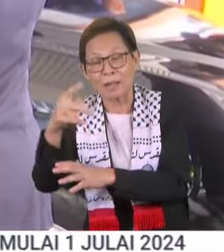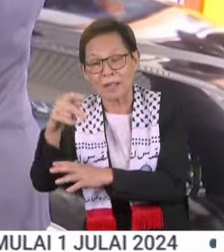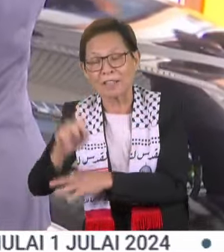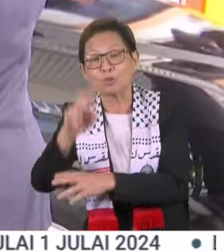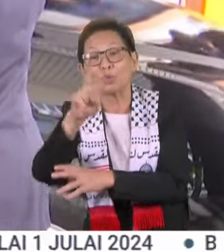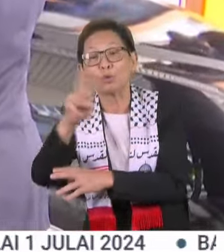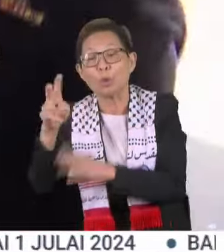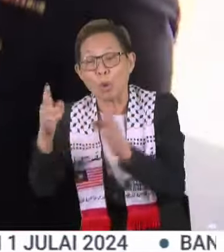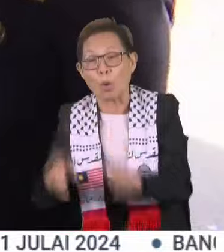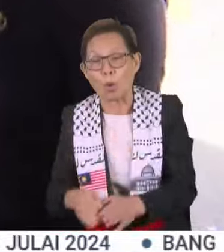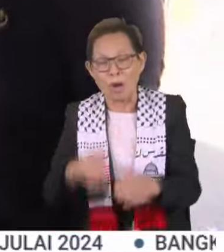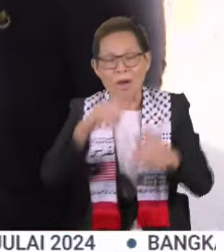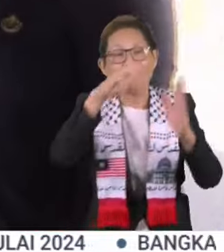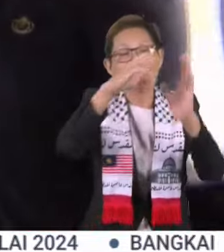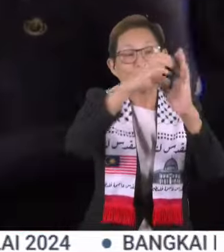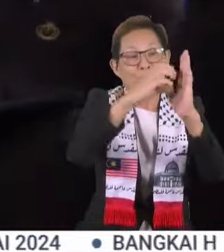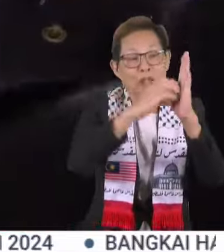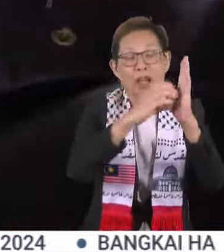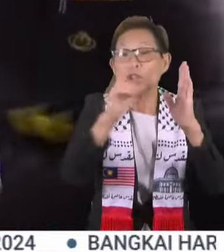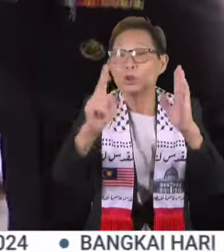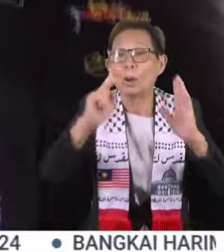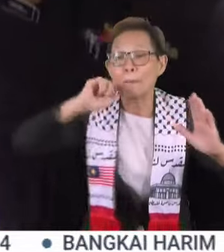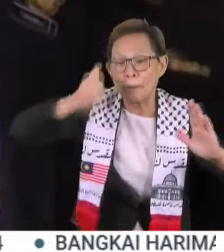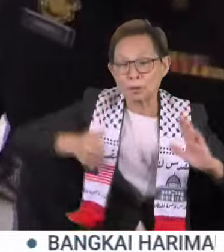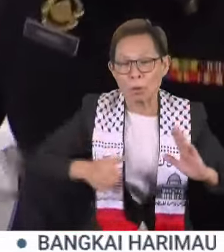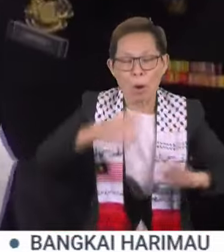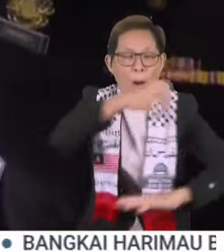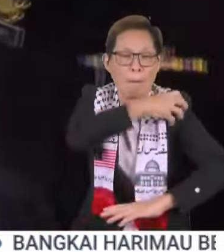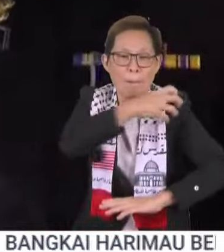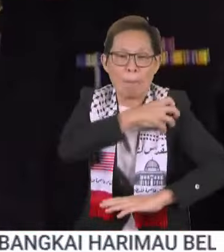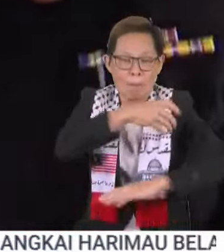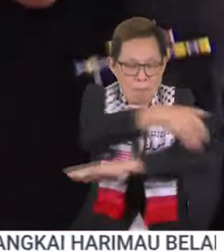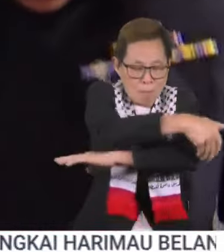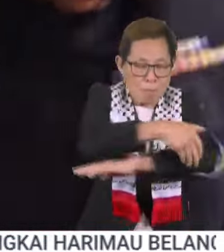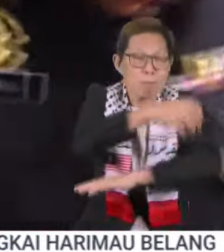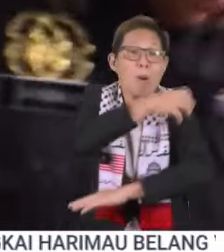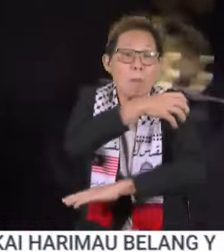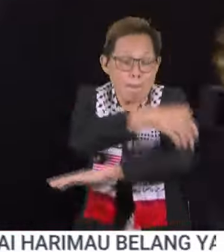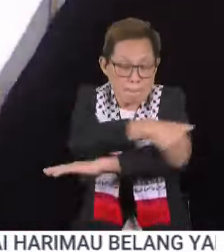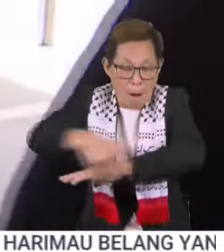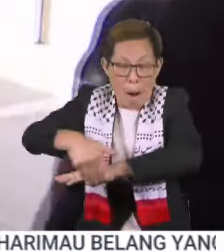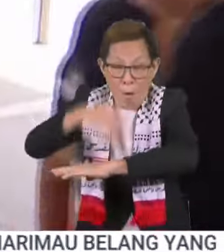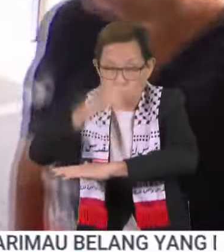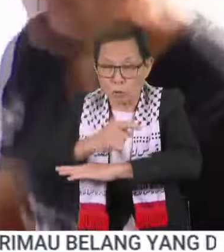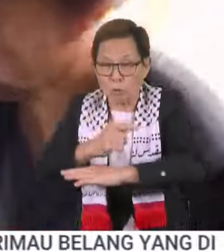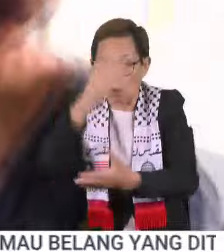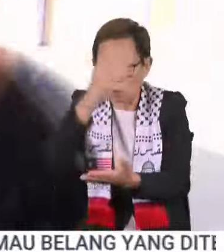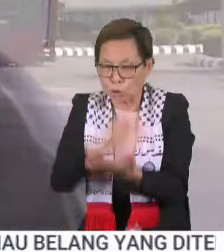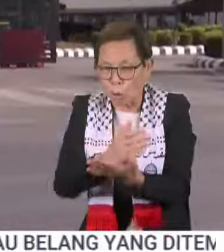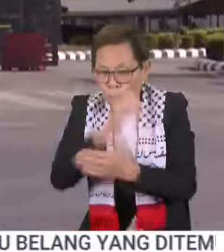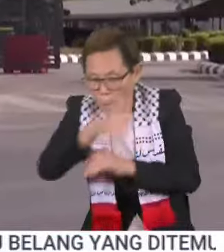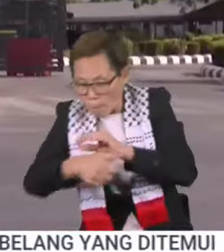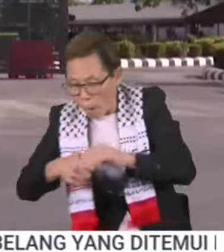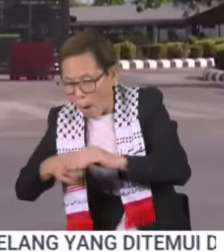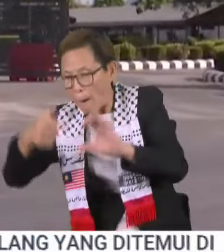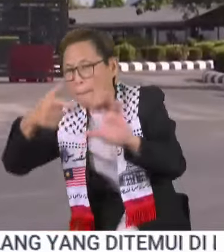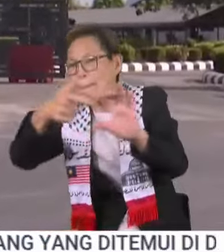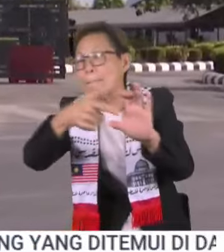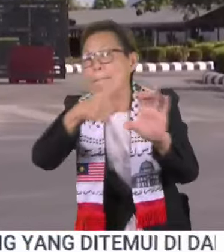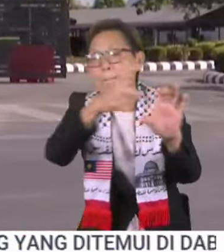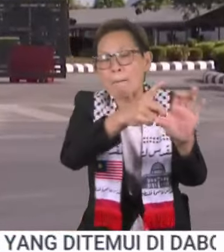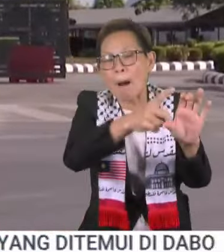Ikuti siri kedua esok, strategi penguatkuasaan di sempadan negara bagi mengekang penyelundupan bahan api